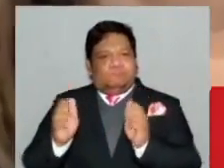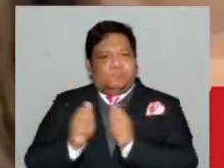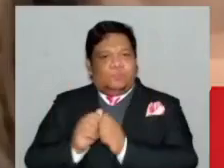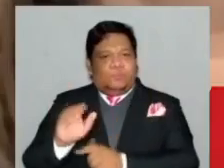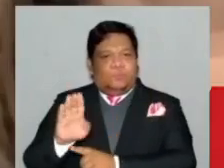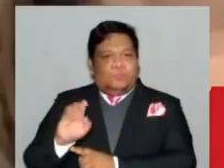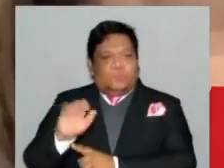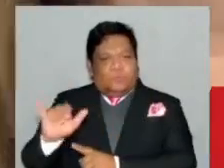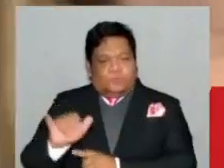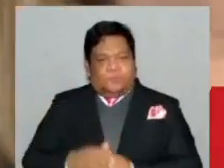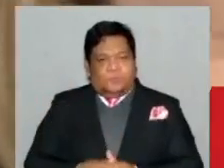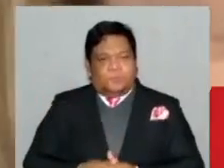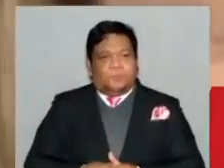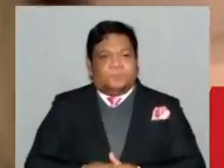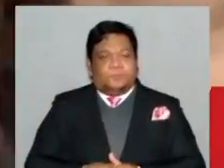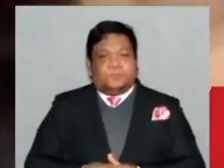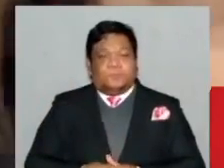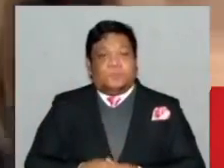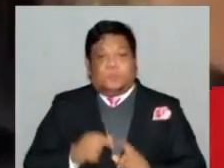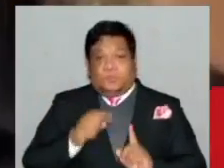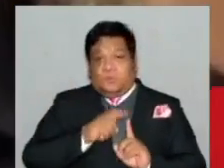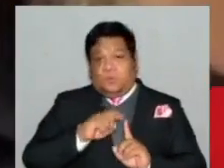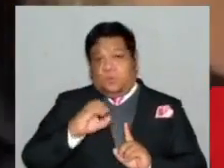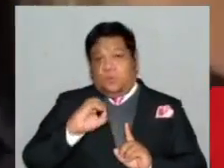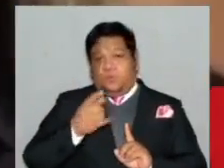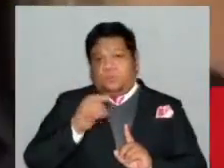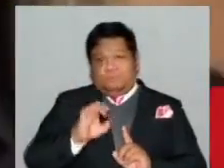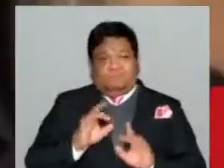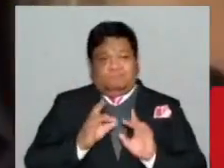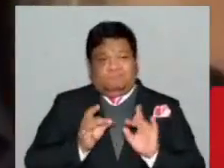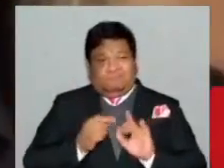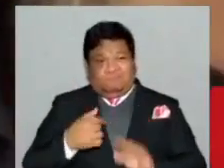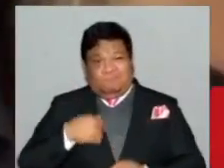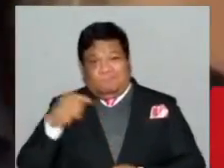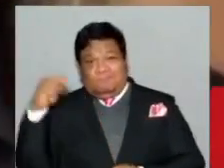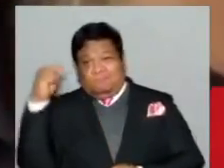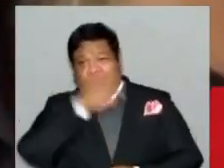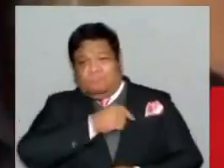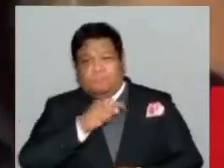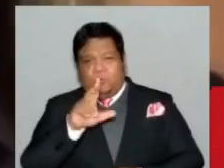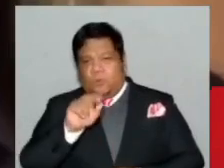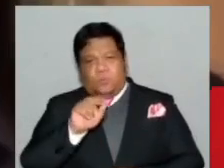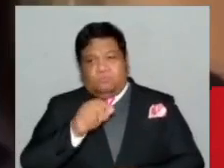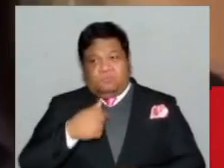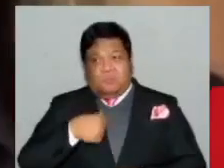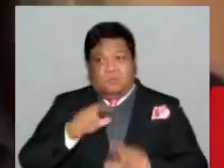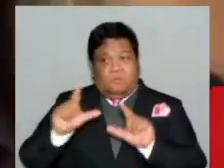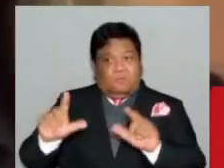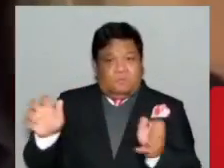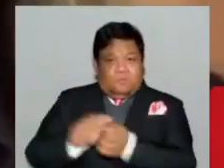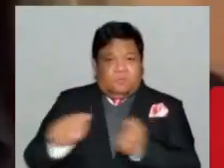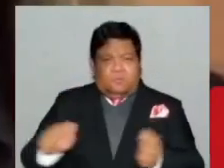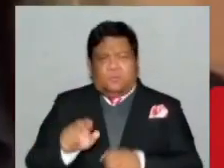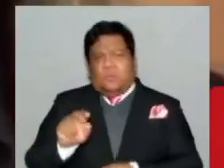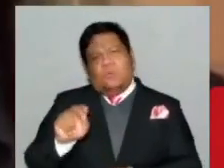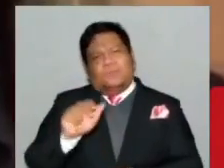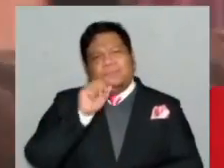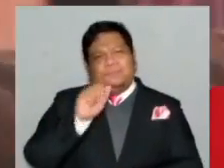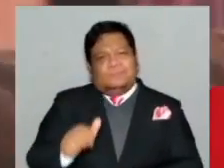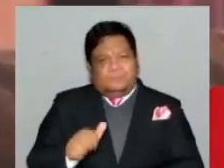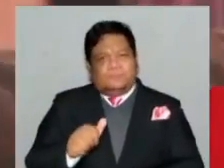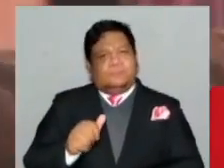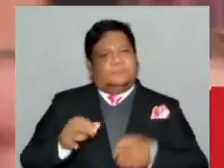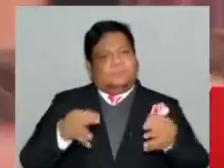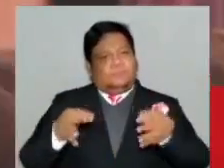Giit ni OG, hindi siya nagsisinungaling at hindi niya sinisiraan ang dati niyang alaga. Nilinaw din niya ang issue tungkol sa sinabi niya